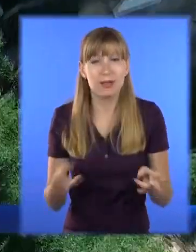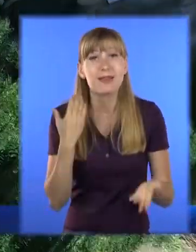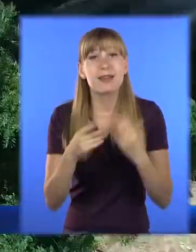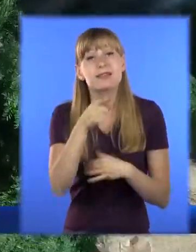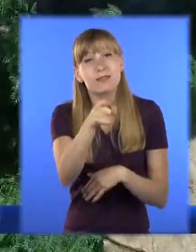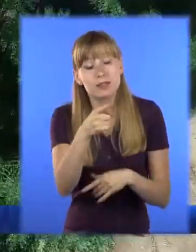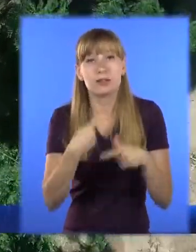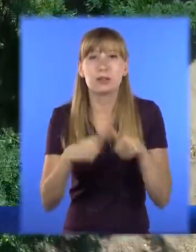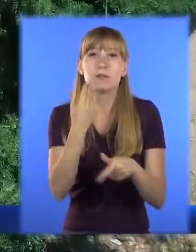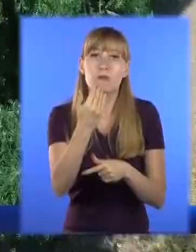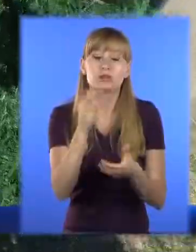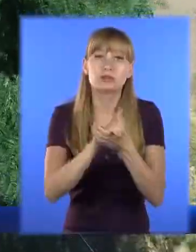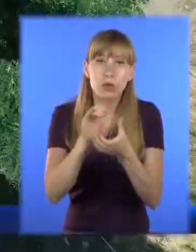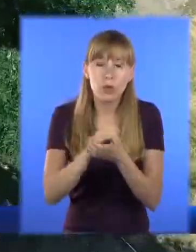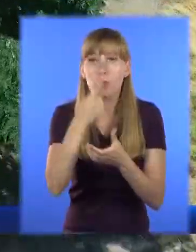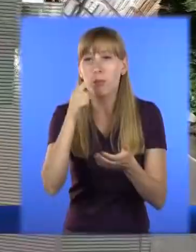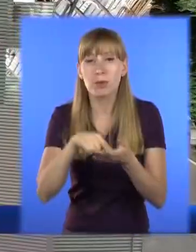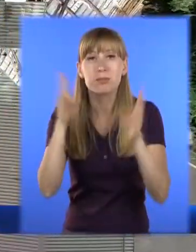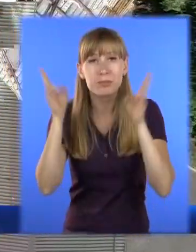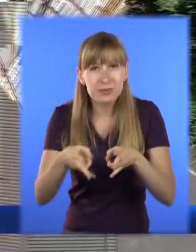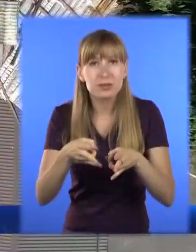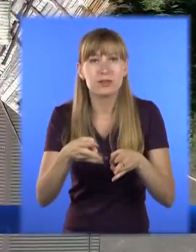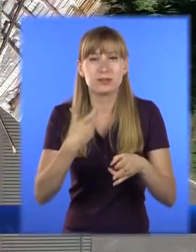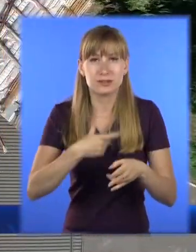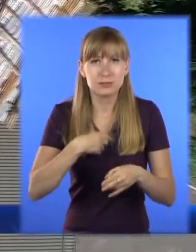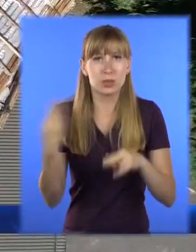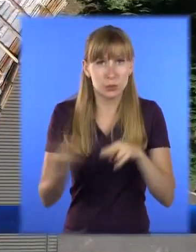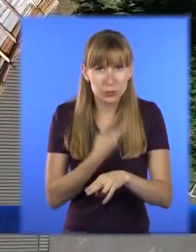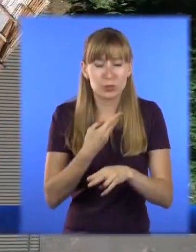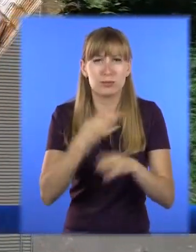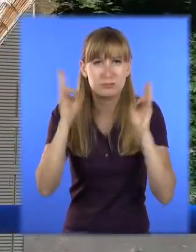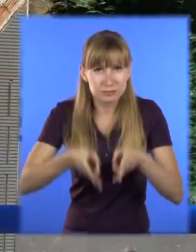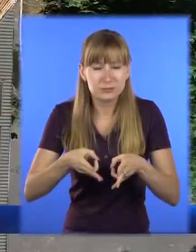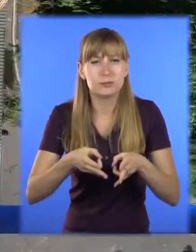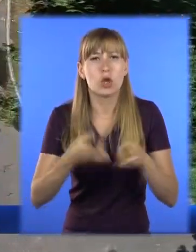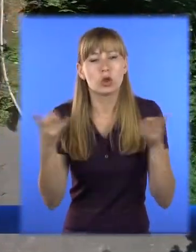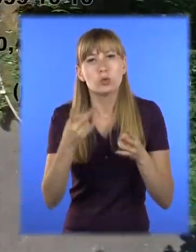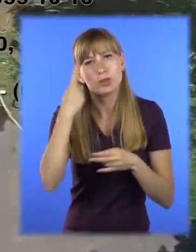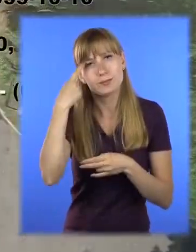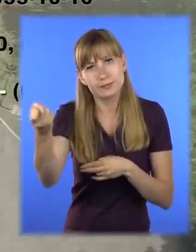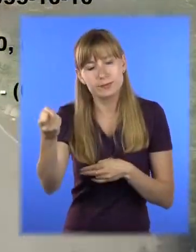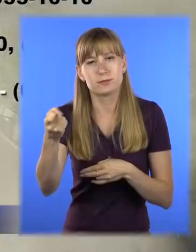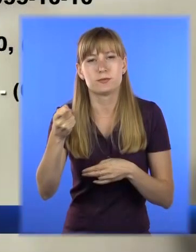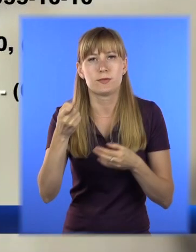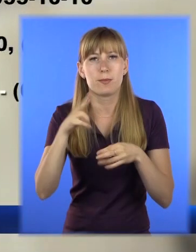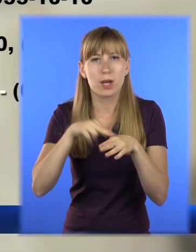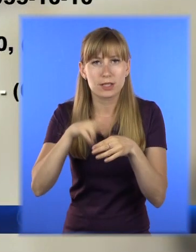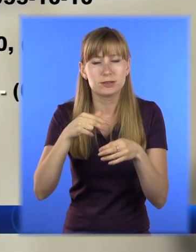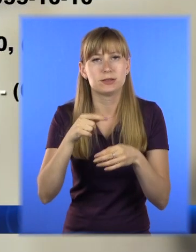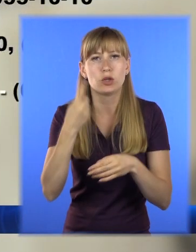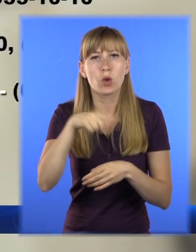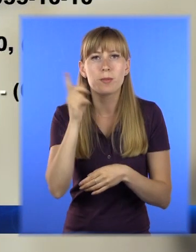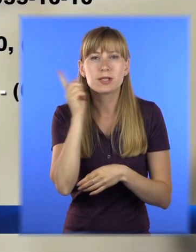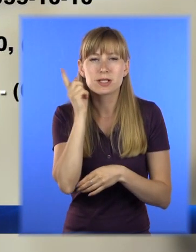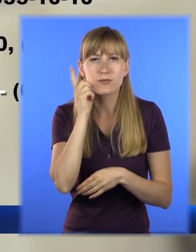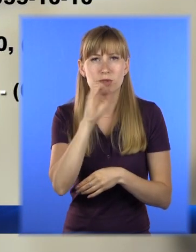або ваші знайомі через стихійне лихо зазнали збитків, повідомте про це районного оперативного чергового за номерами телефонів,